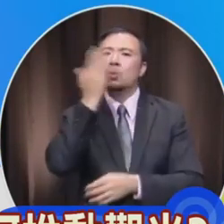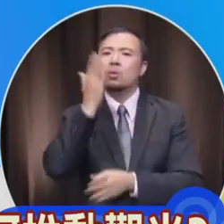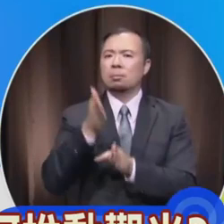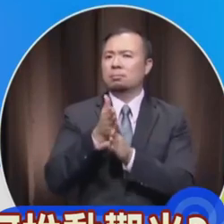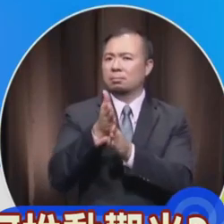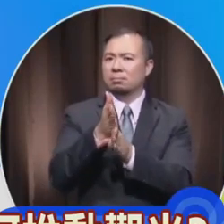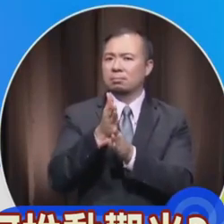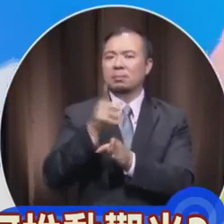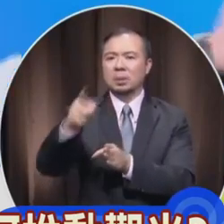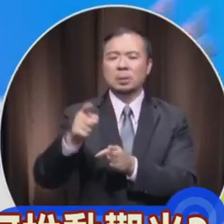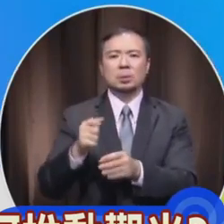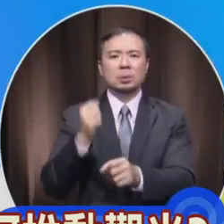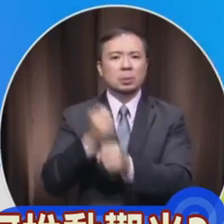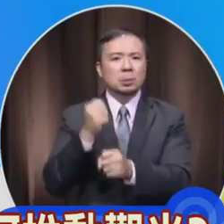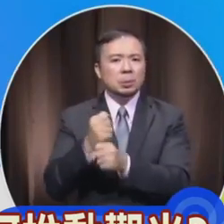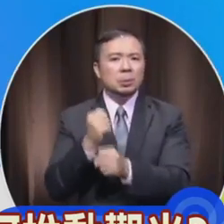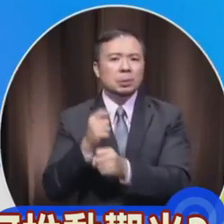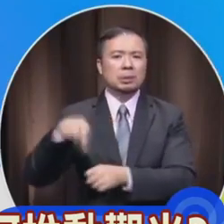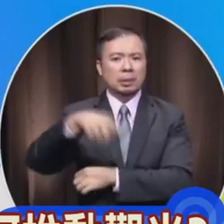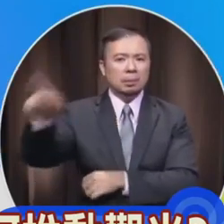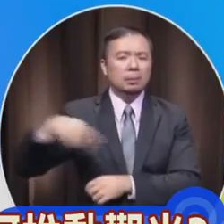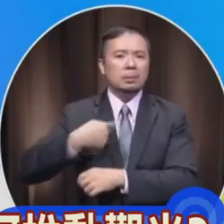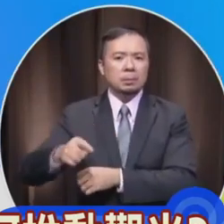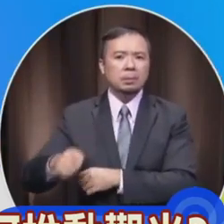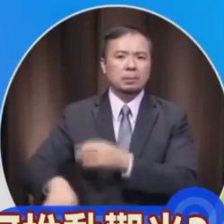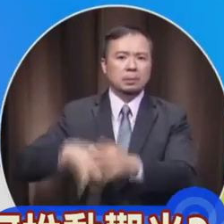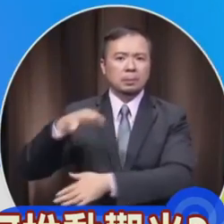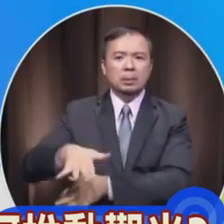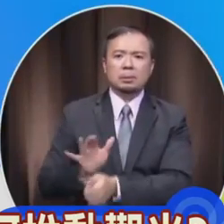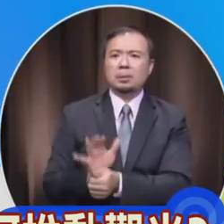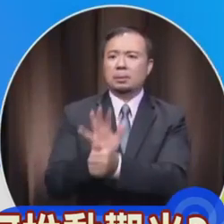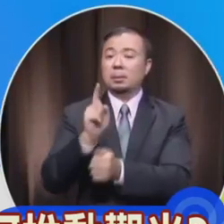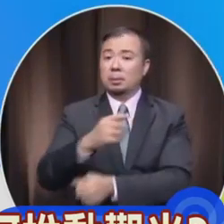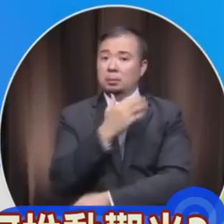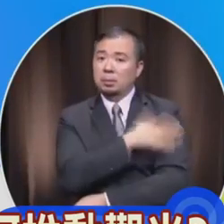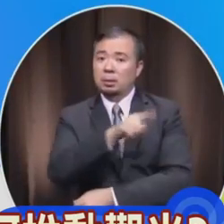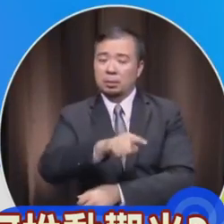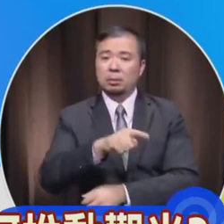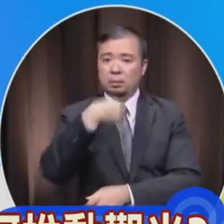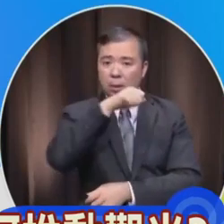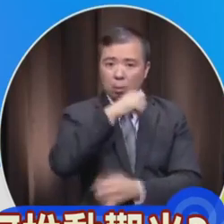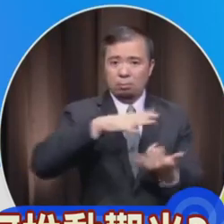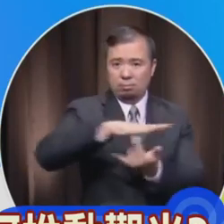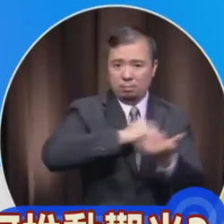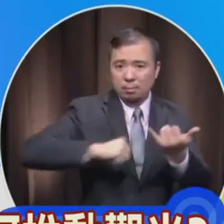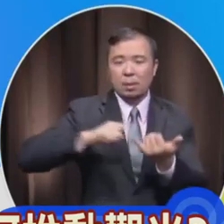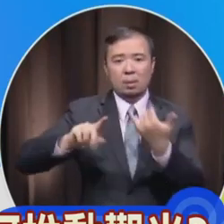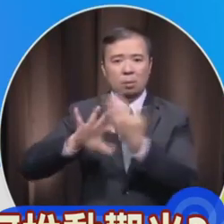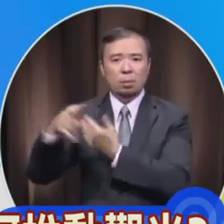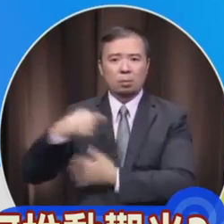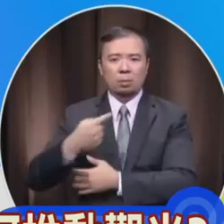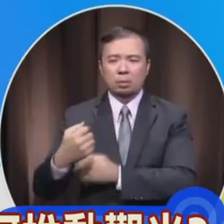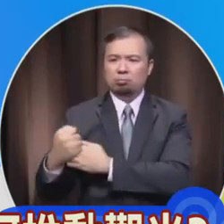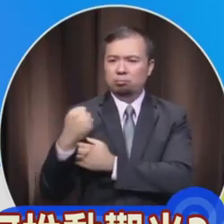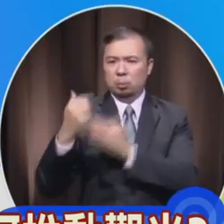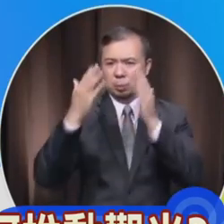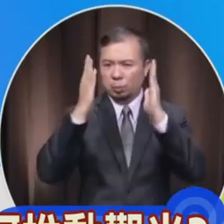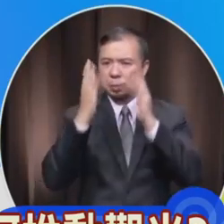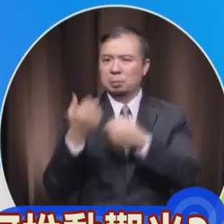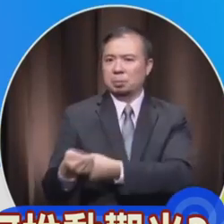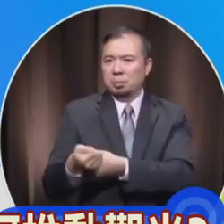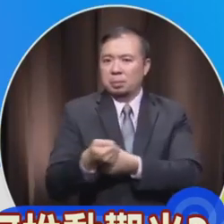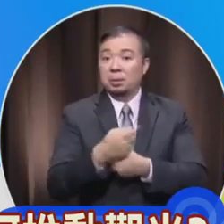他们，不管是开拓国外的市场或者是我们国内的一个旅游市场，我们就是要认真努力的打拼，让我们的城